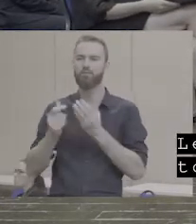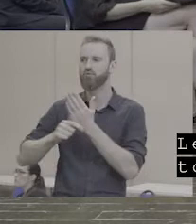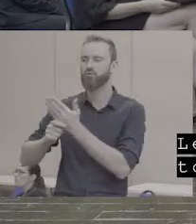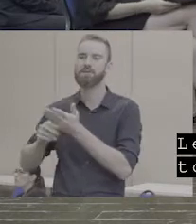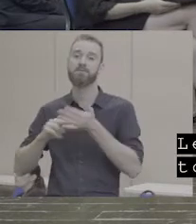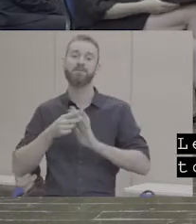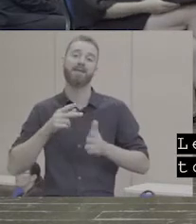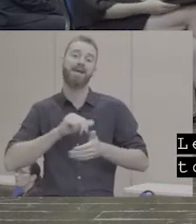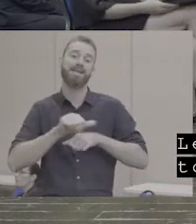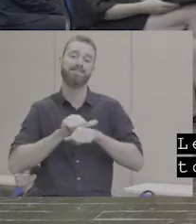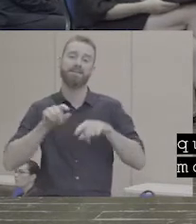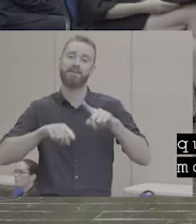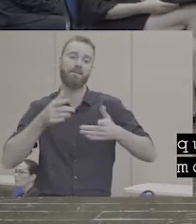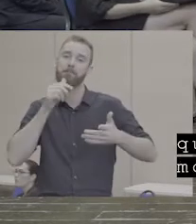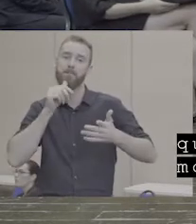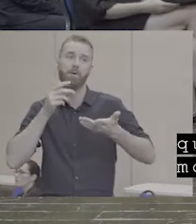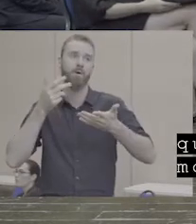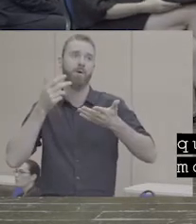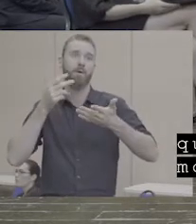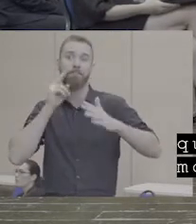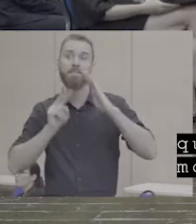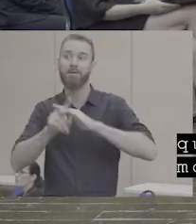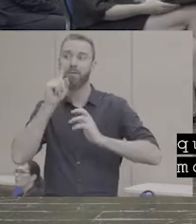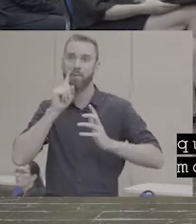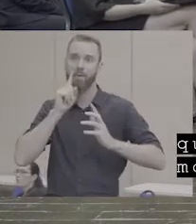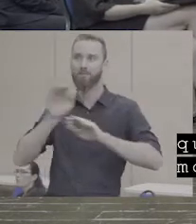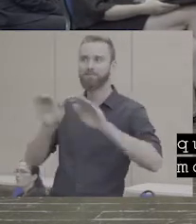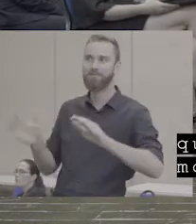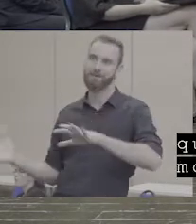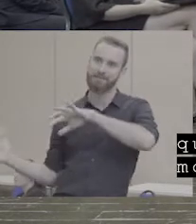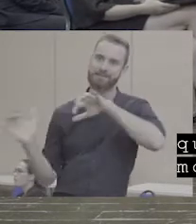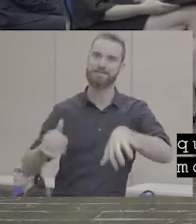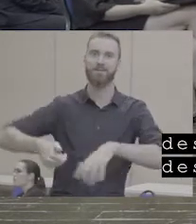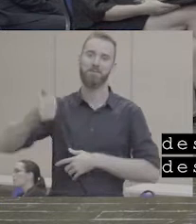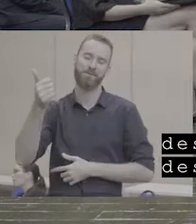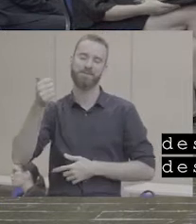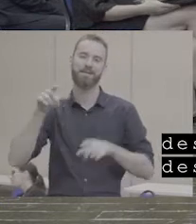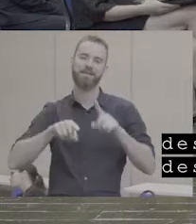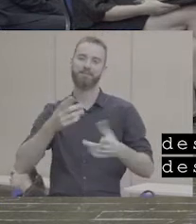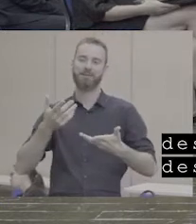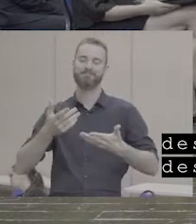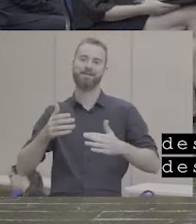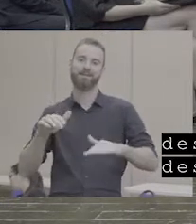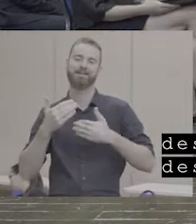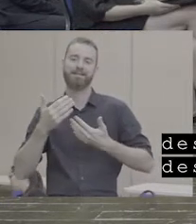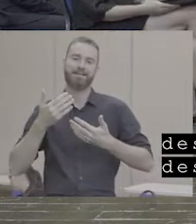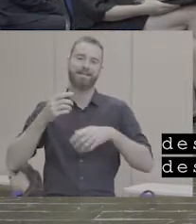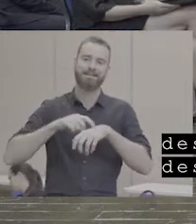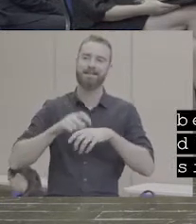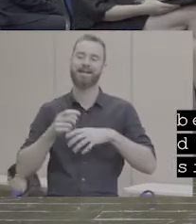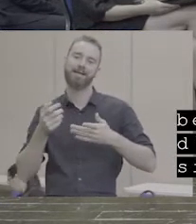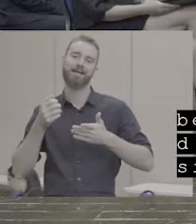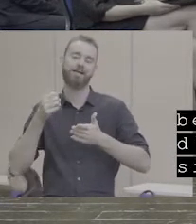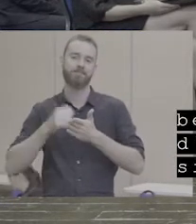sont pas toujours planifiées d'une façon qui rend optimale la mobilisation des militants, des militants qui peuvent